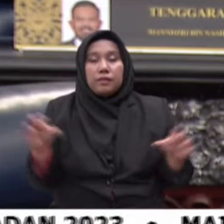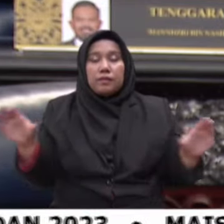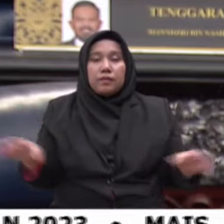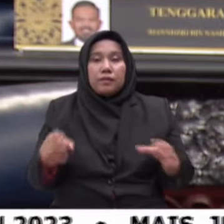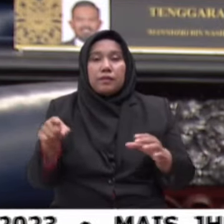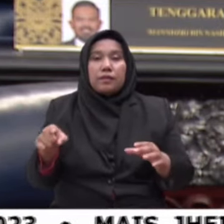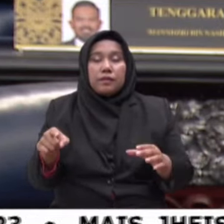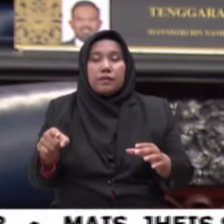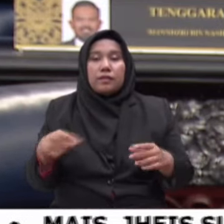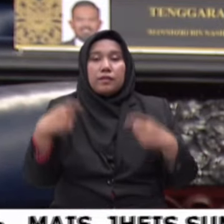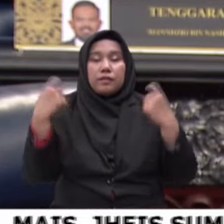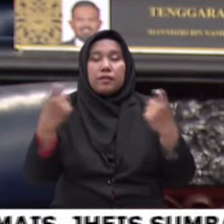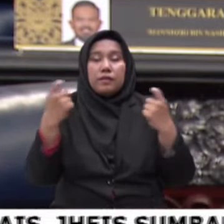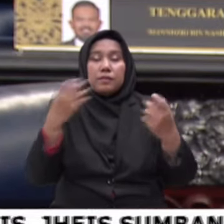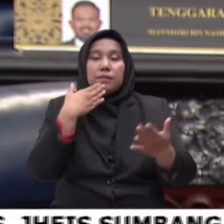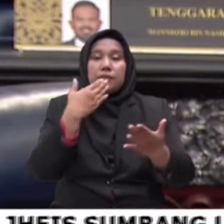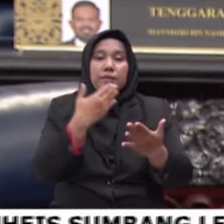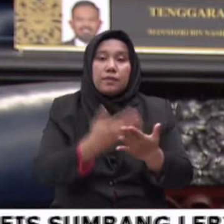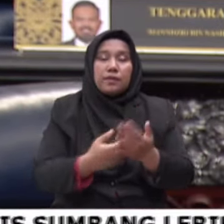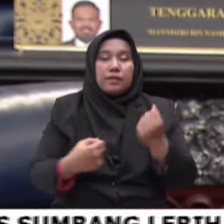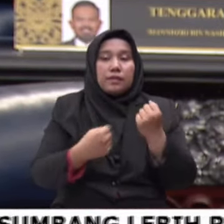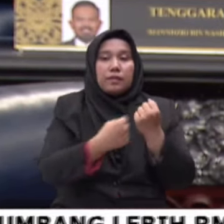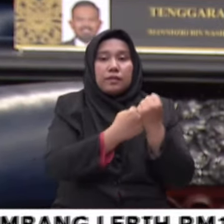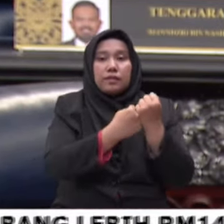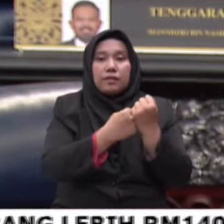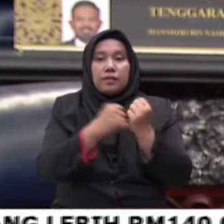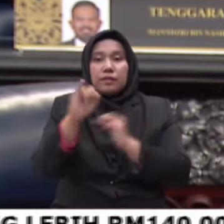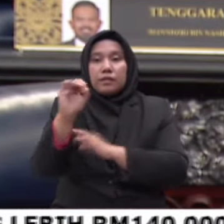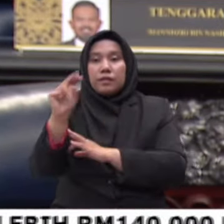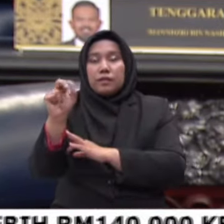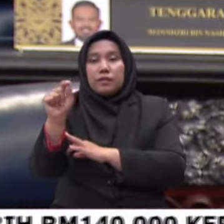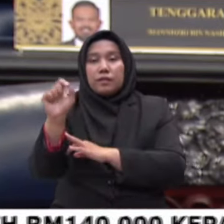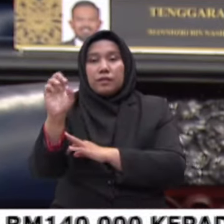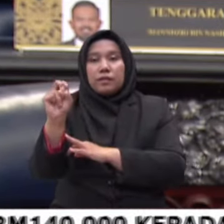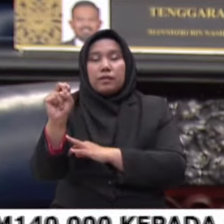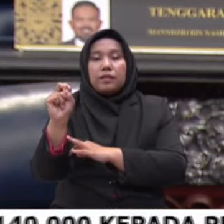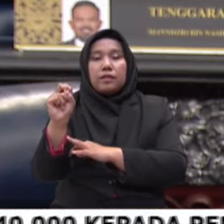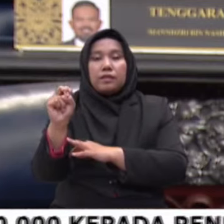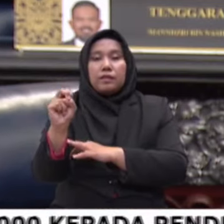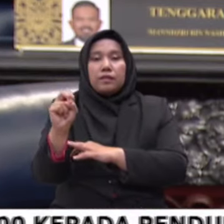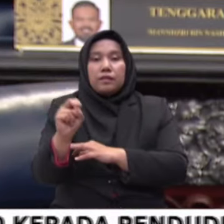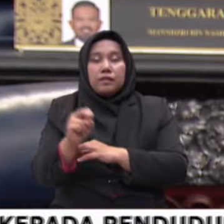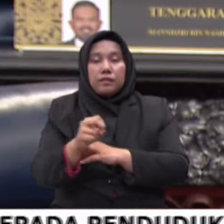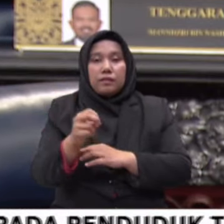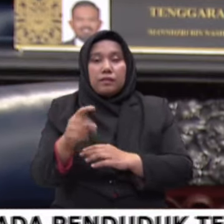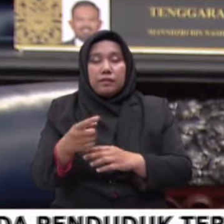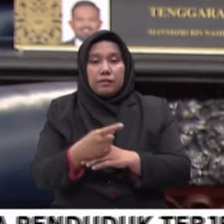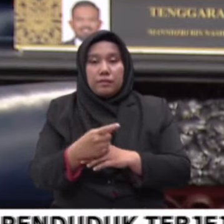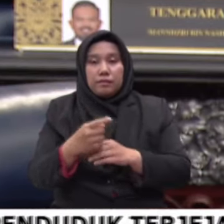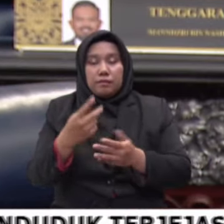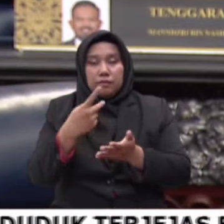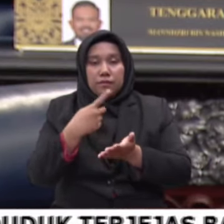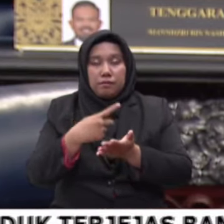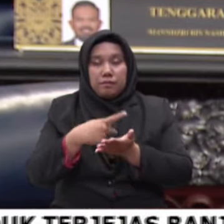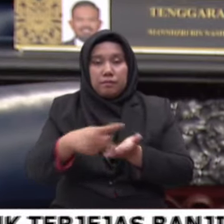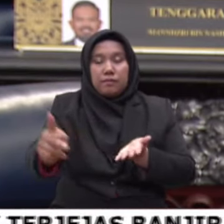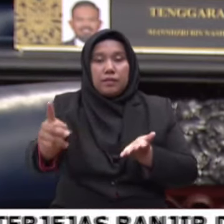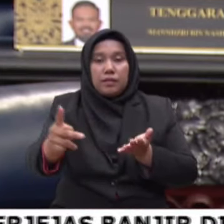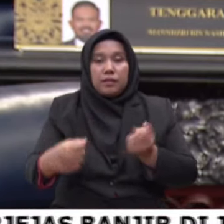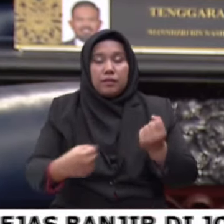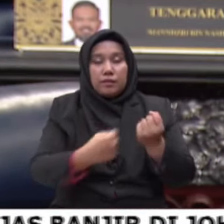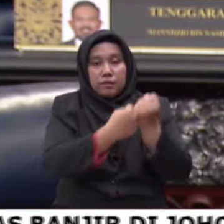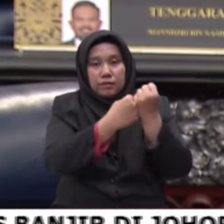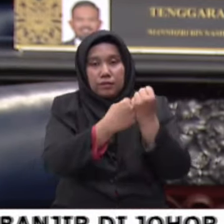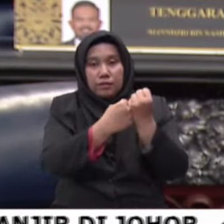seharusnya disambat baik juga dengan sokongan interm ministry daripada KUSKOP dalam aspek penyediaan pembiayaan sokongan kepada